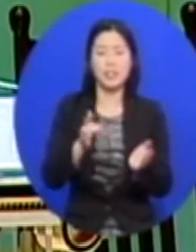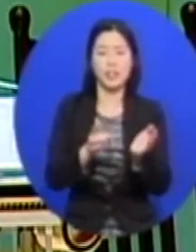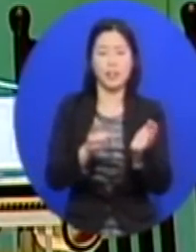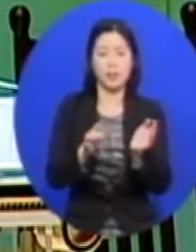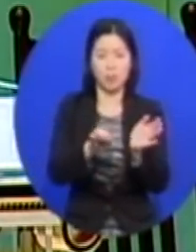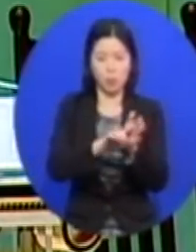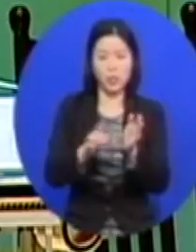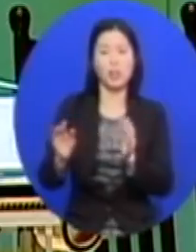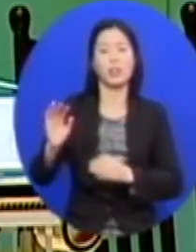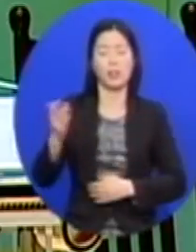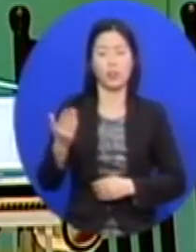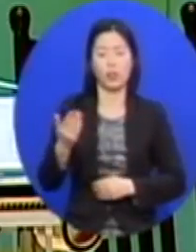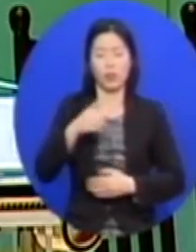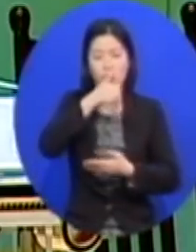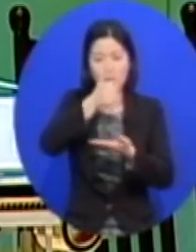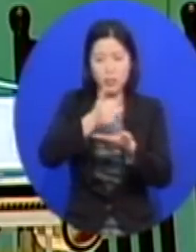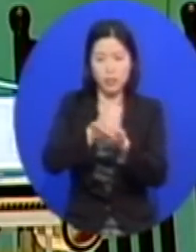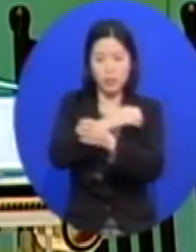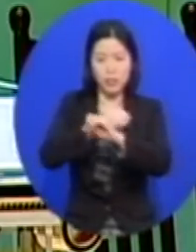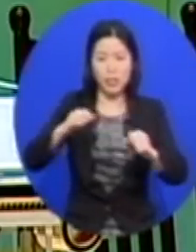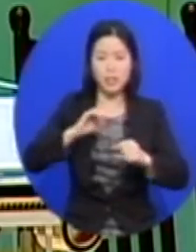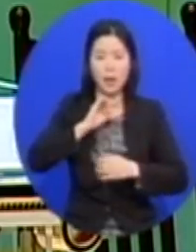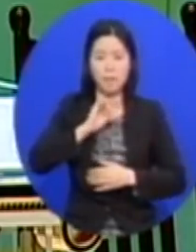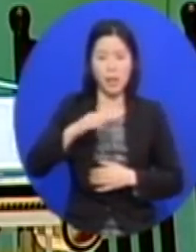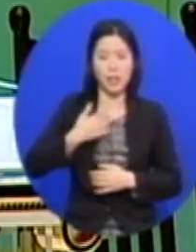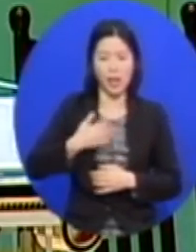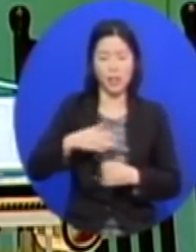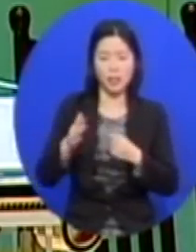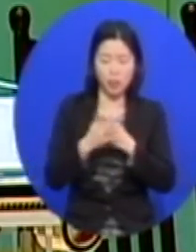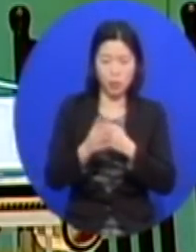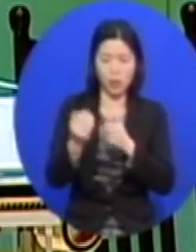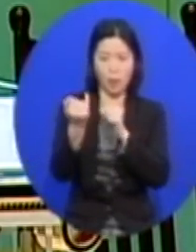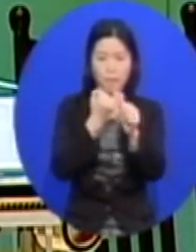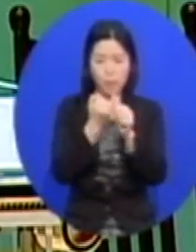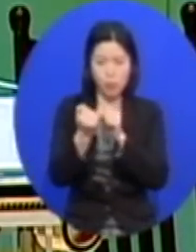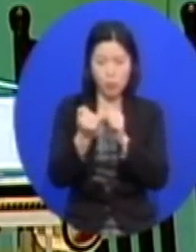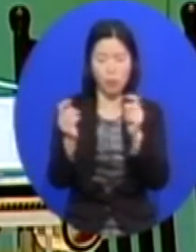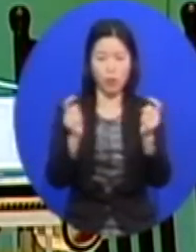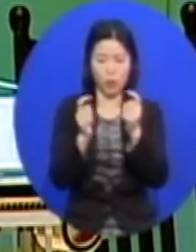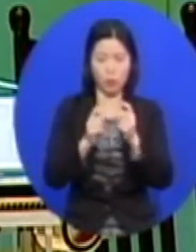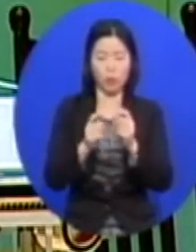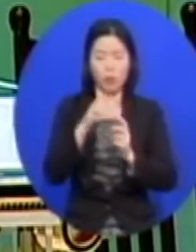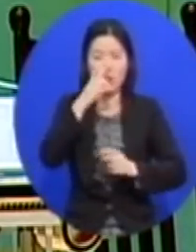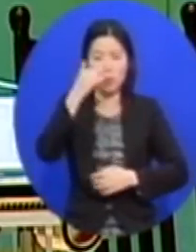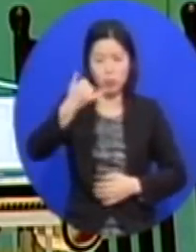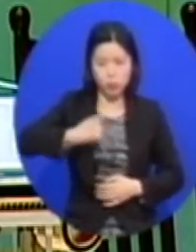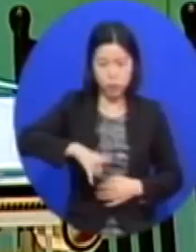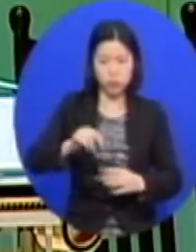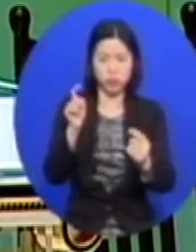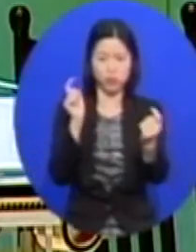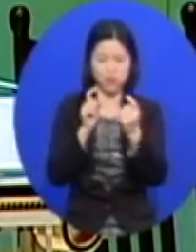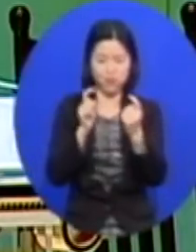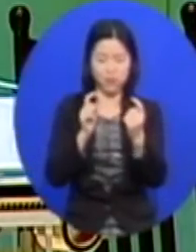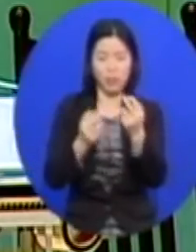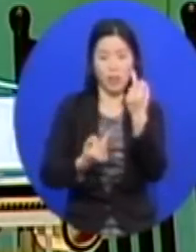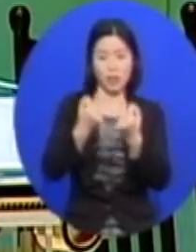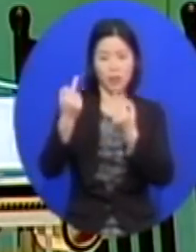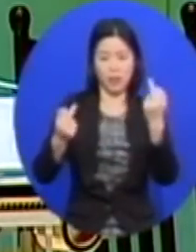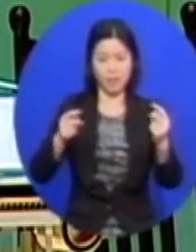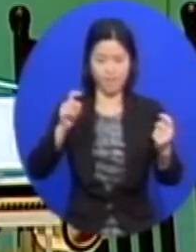받았다는 것만 아니 부부싸움을 하고 부모 자식간에 싸우고 그리고 형제들끼리